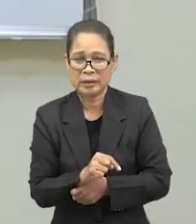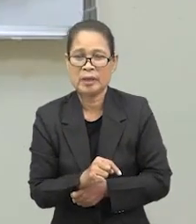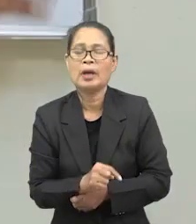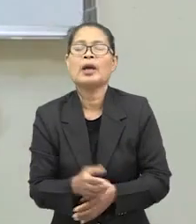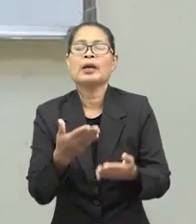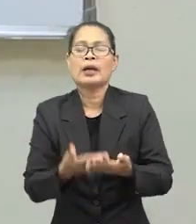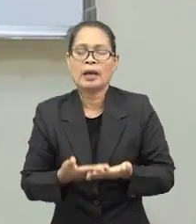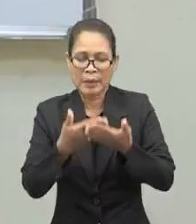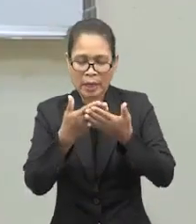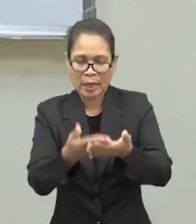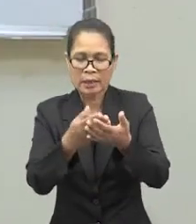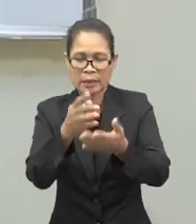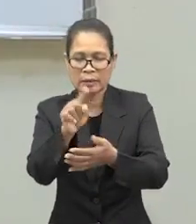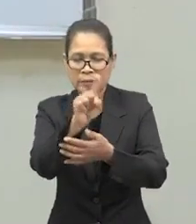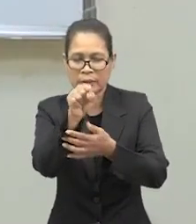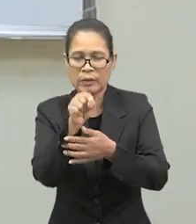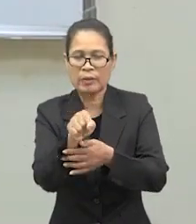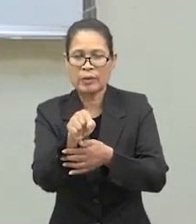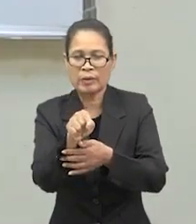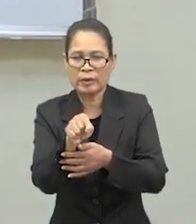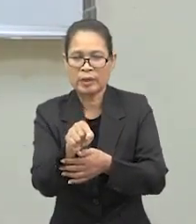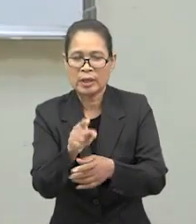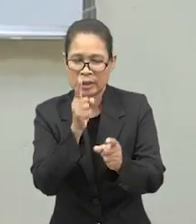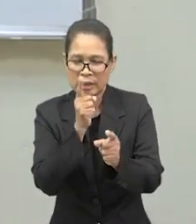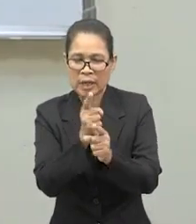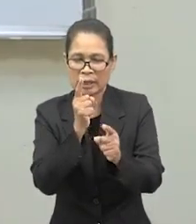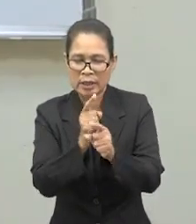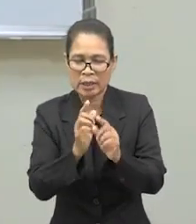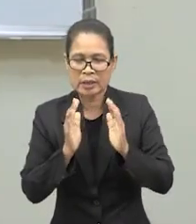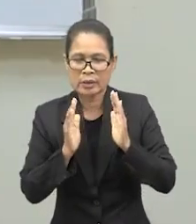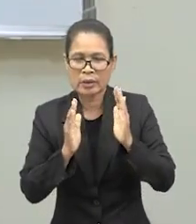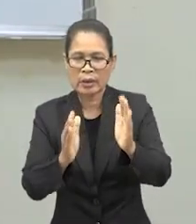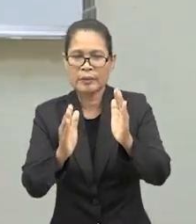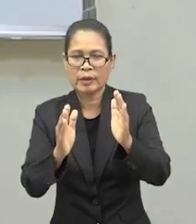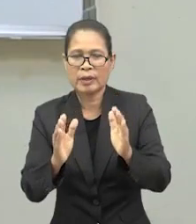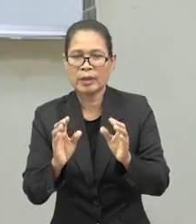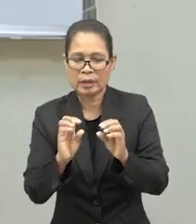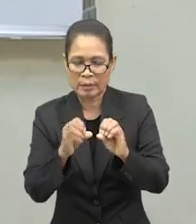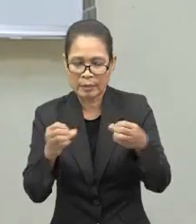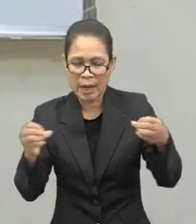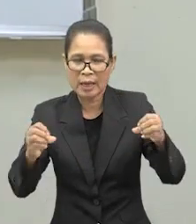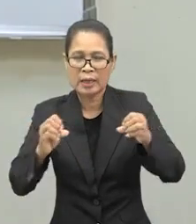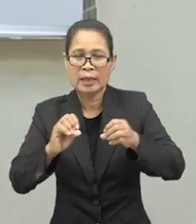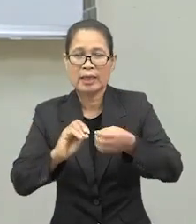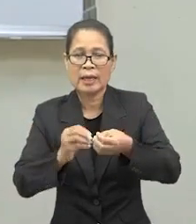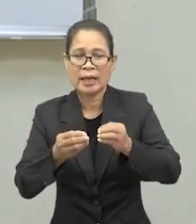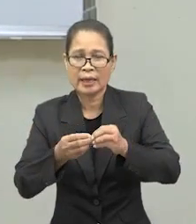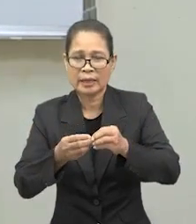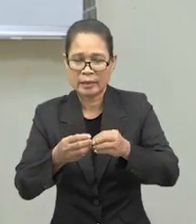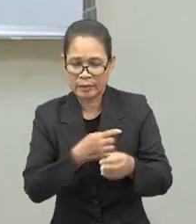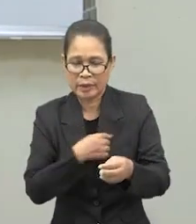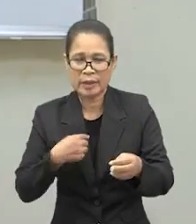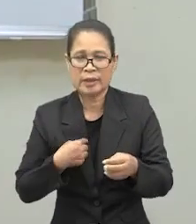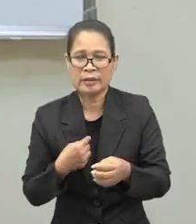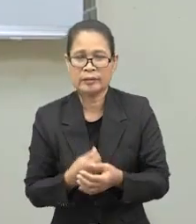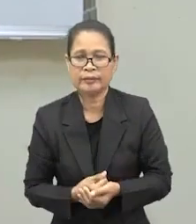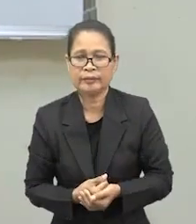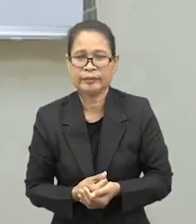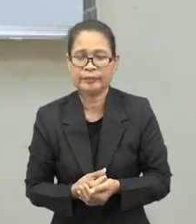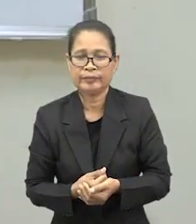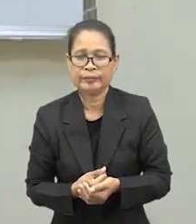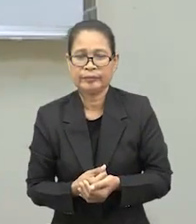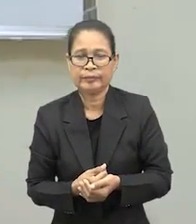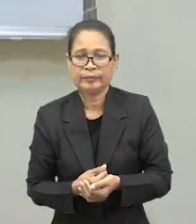xóm nùa chúng ta bằng cách chấm nốt sầm nua robot cồn cứ trâu tài sọp từ nâng là ba lê